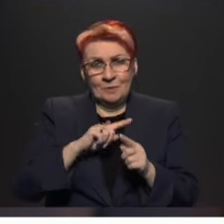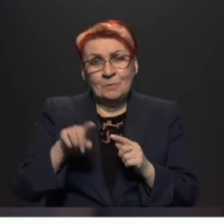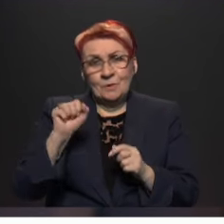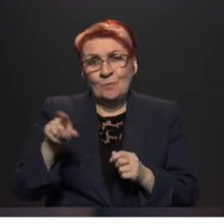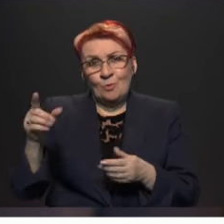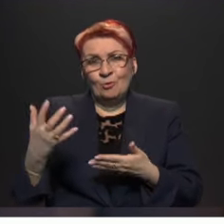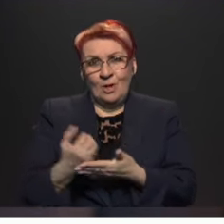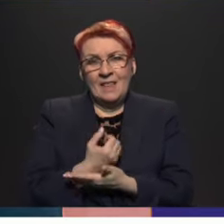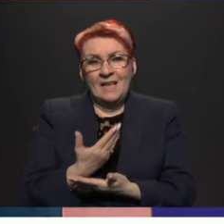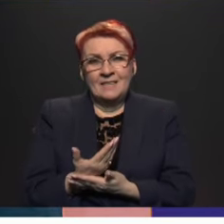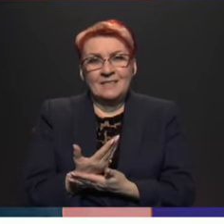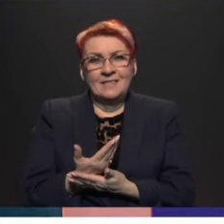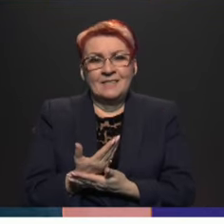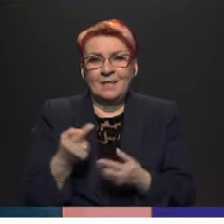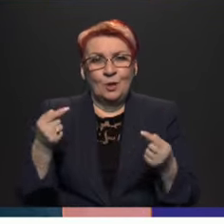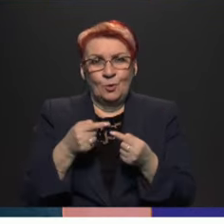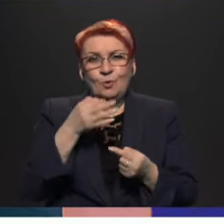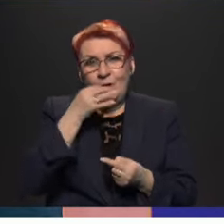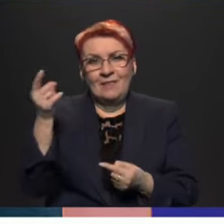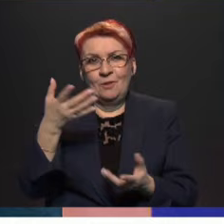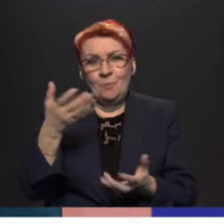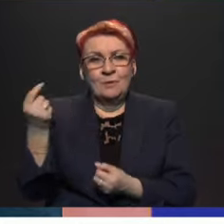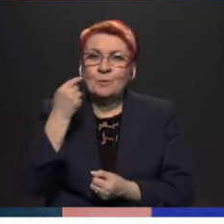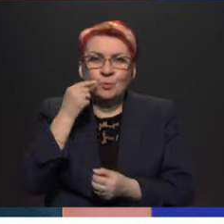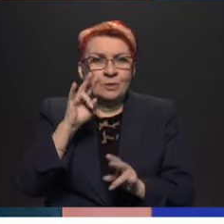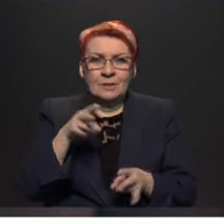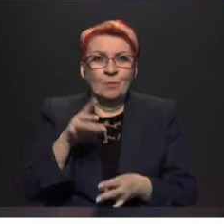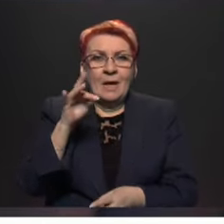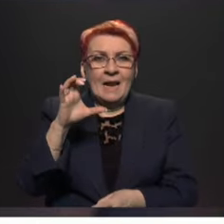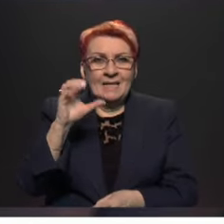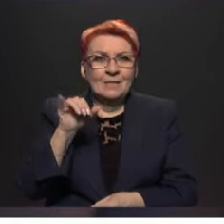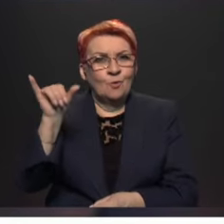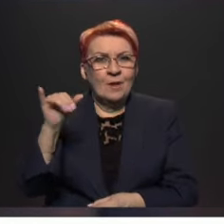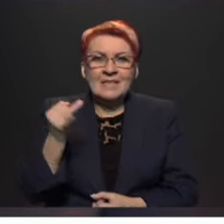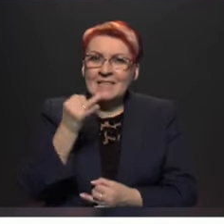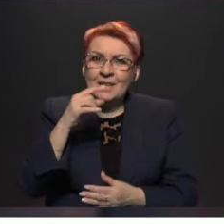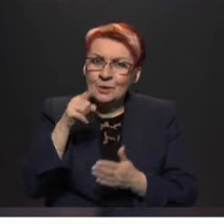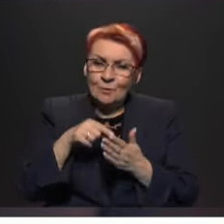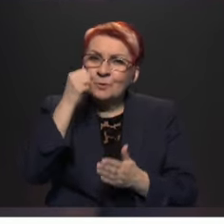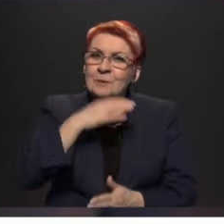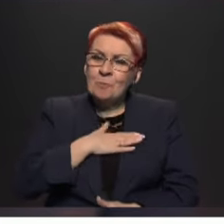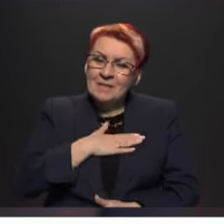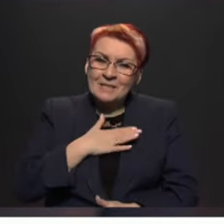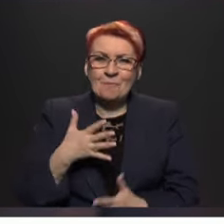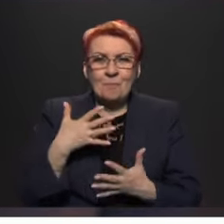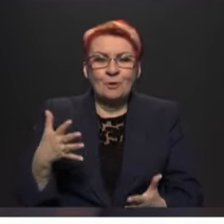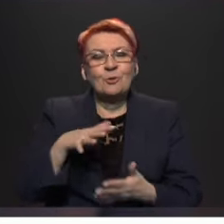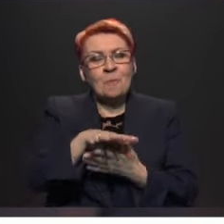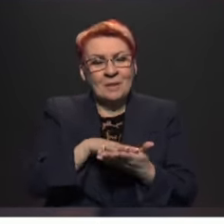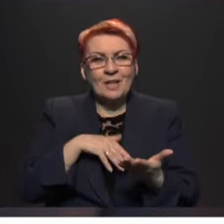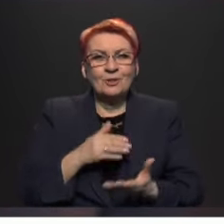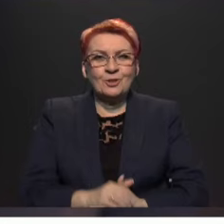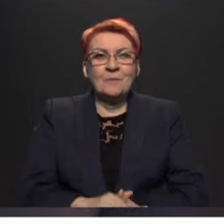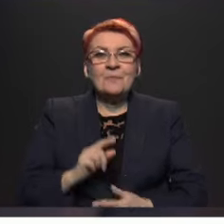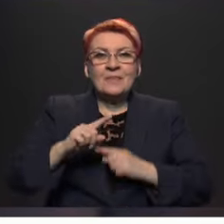найти и точный ответ. Ну, смущаться не будем. Раиса, у вас интересный вопрос. Спасибо за него большое. А мы идем далее.